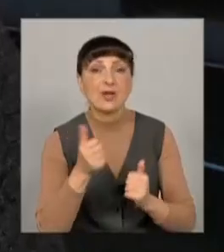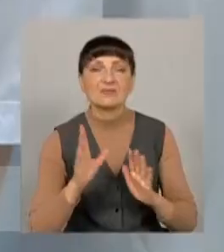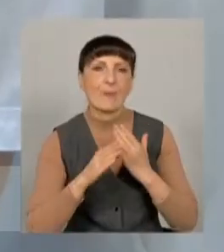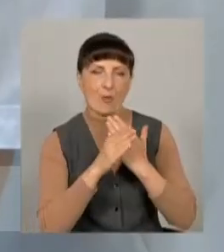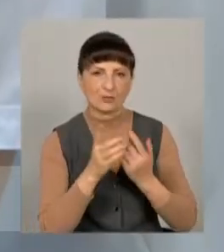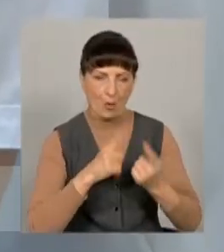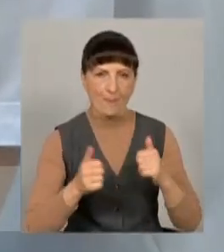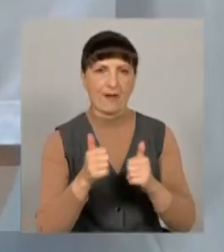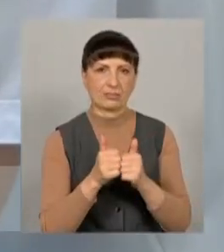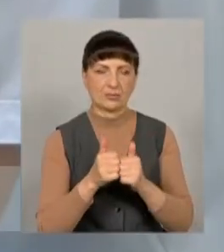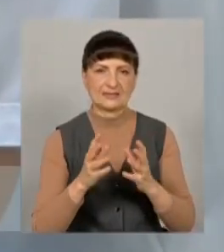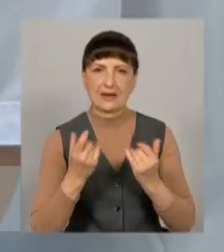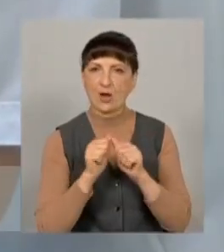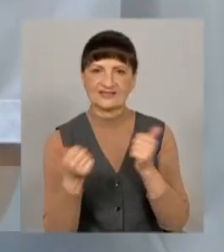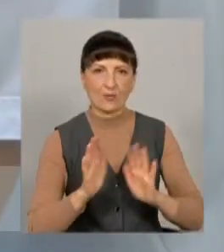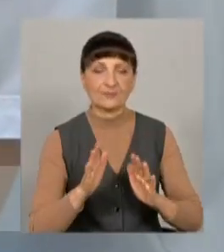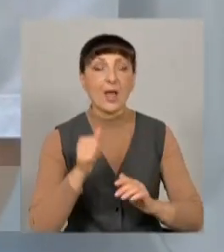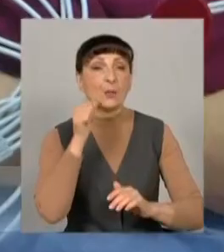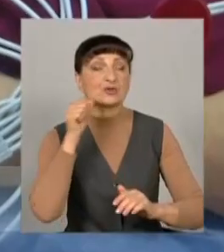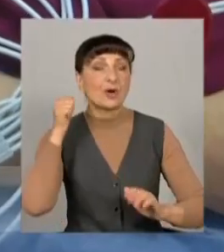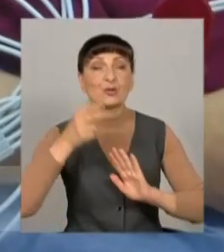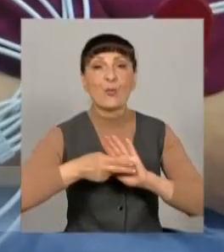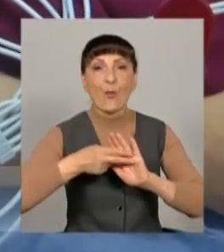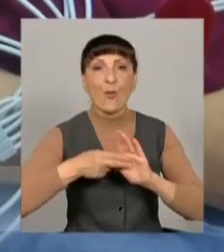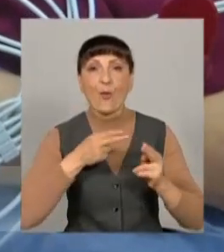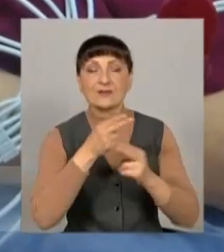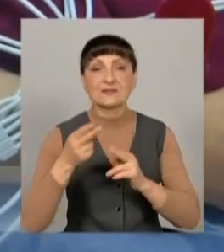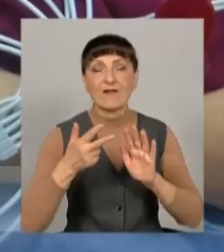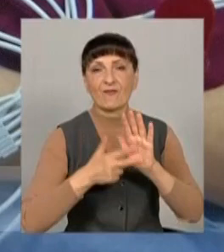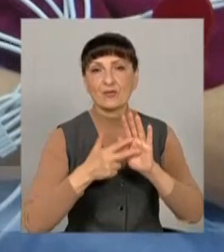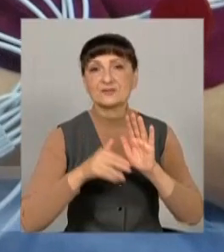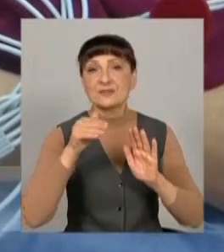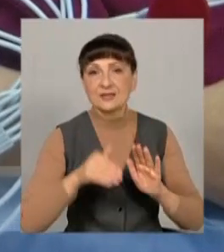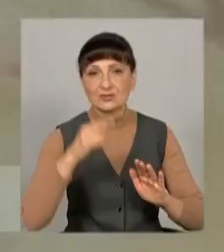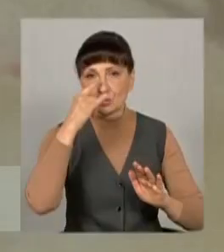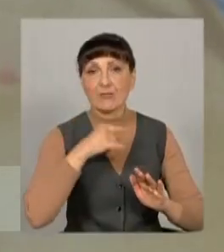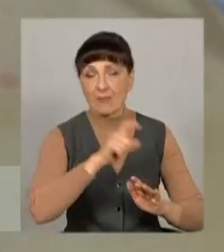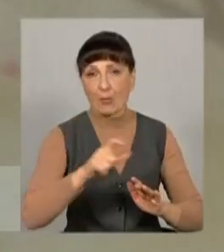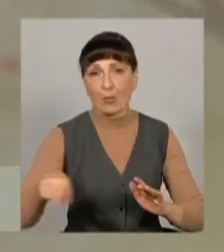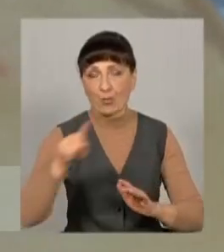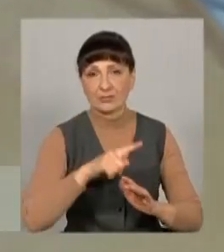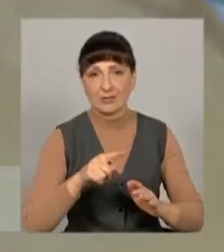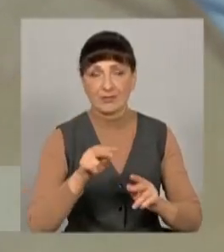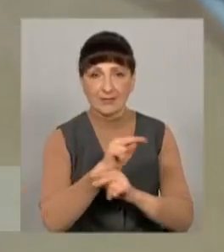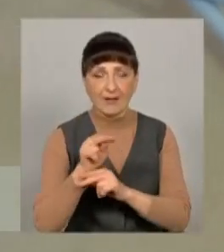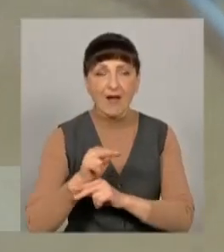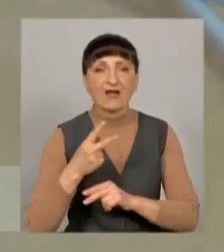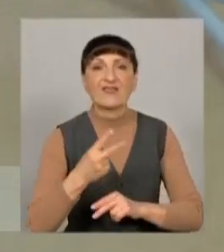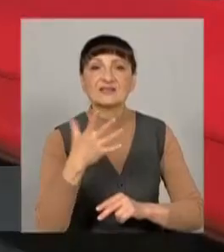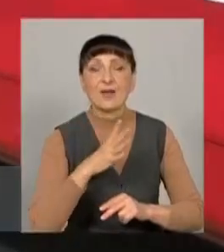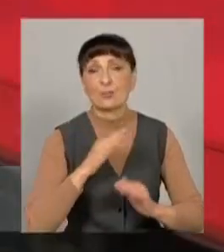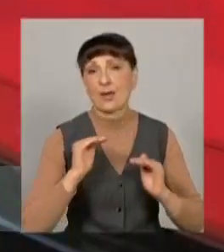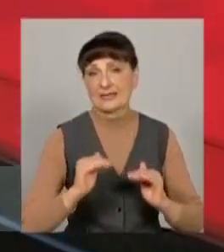недопонимания. К слову, в прошлом году поезд здоровья принял более 80 тысяч казахстанцев. 25 тысяч из них были